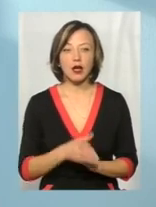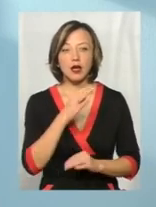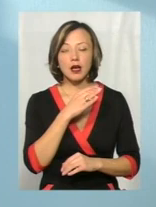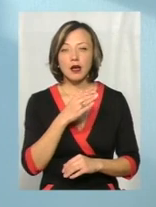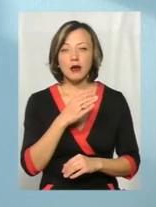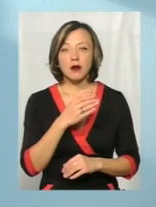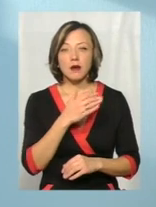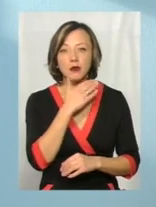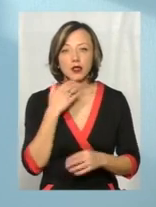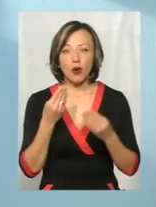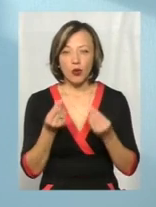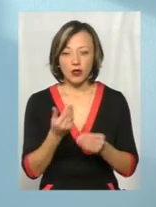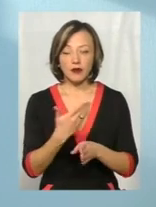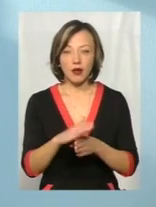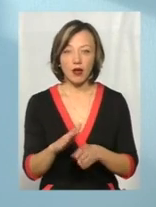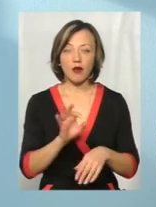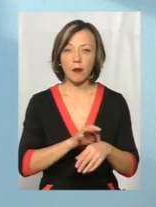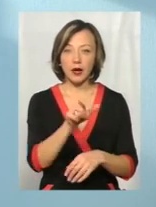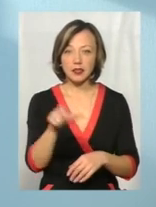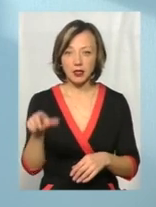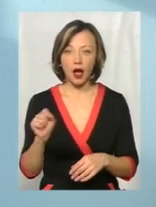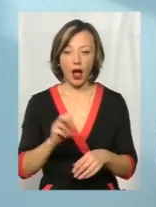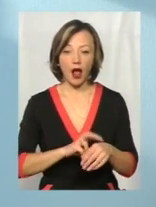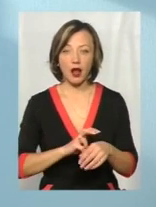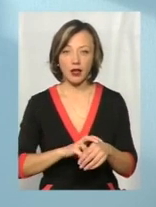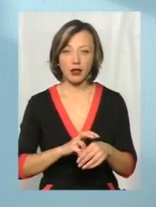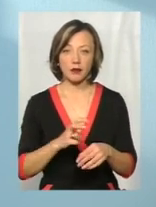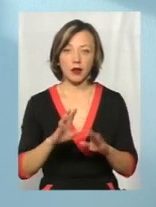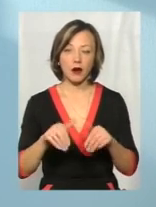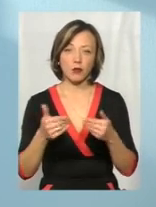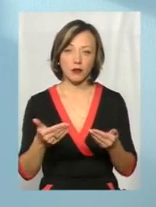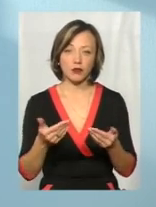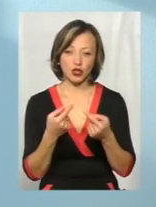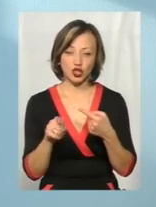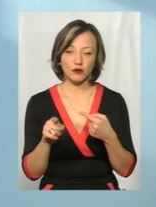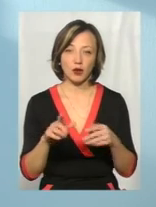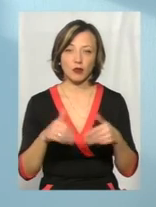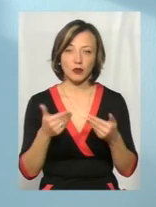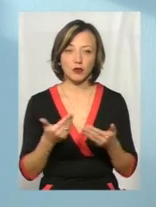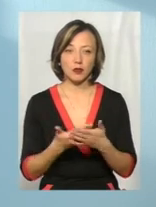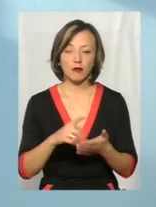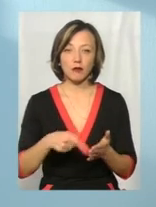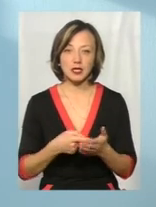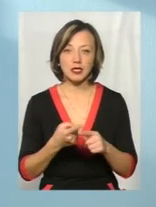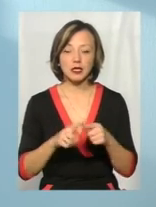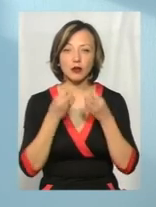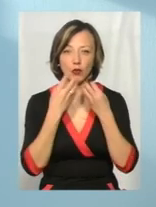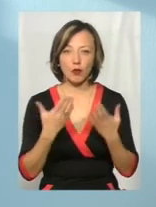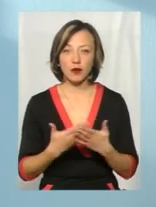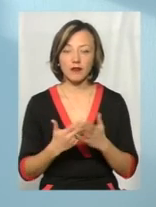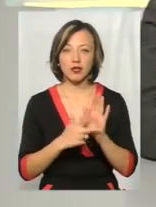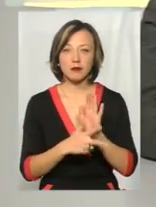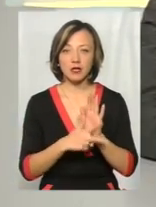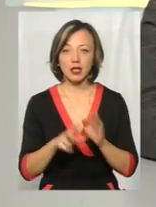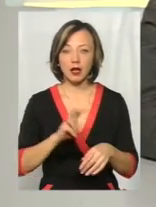коштів тому лікарю, в якого більше пацієнтів, а лікарям, ну, рекомендують, ну, от, наприклад, в місті це добре, тому що, наприклад,